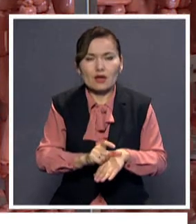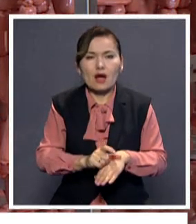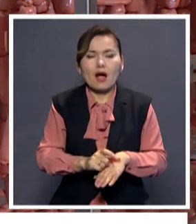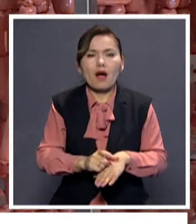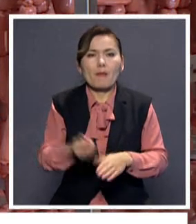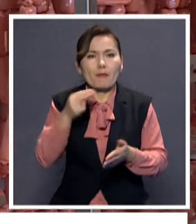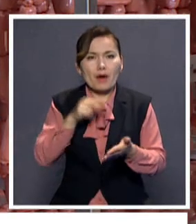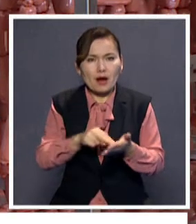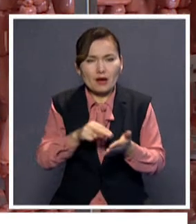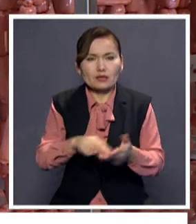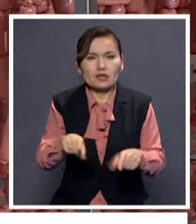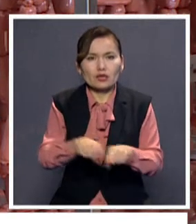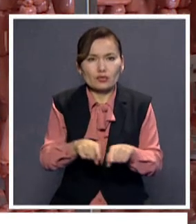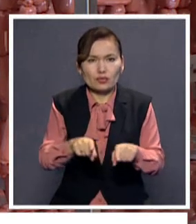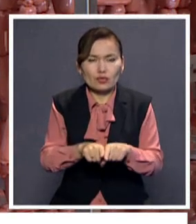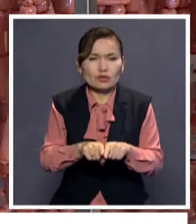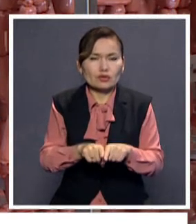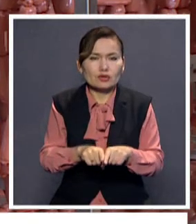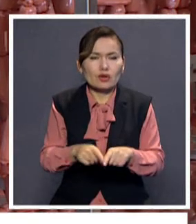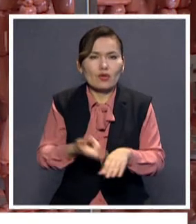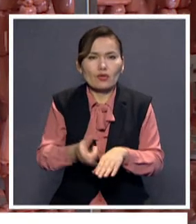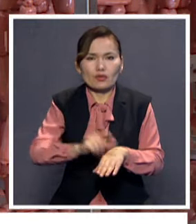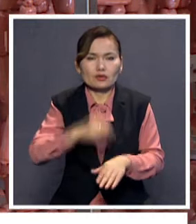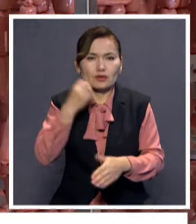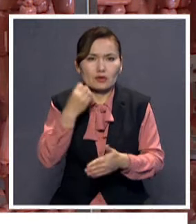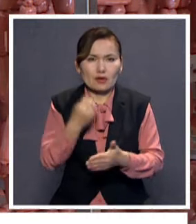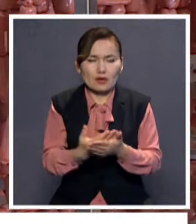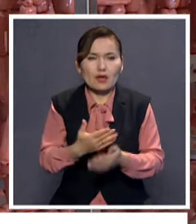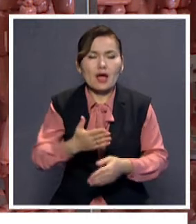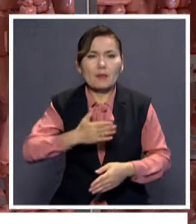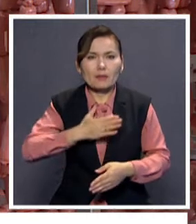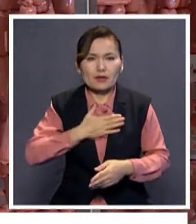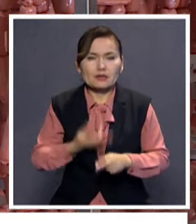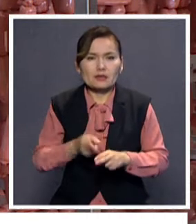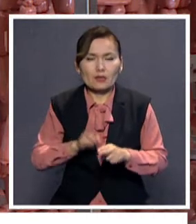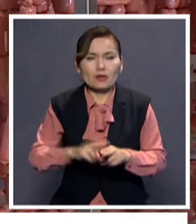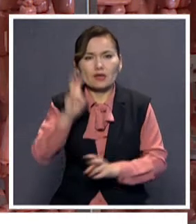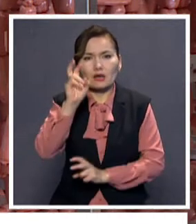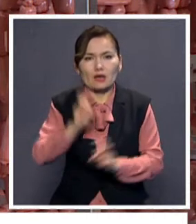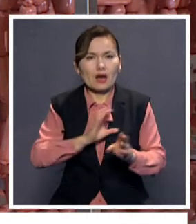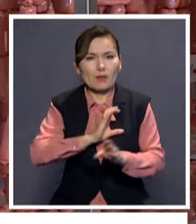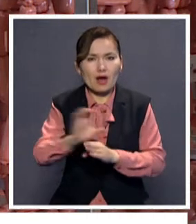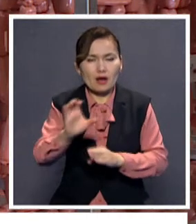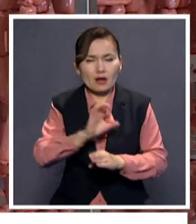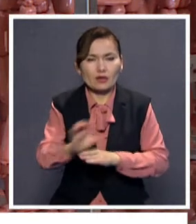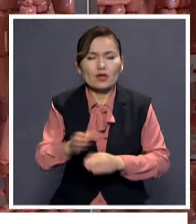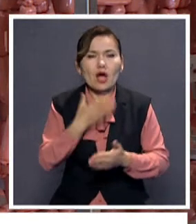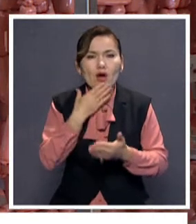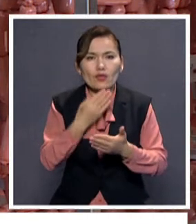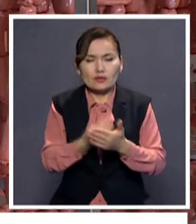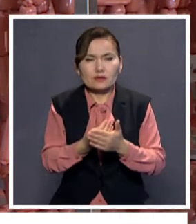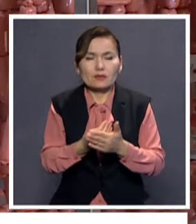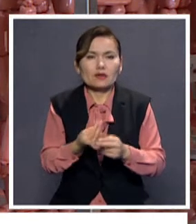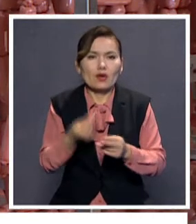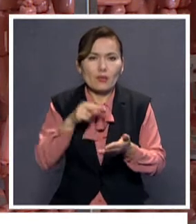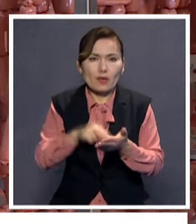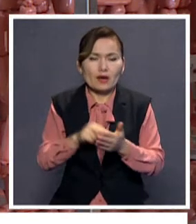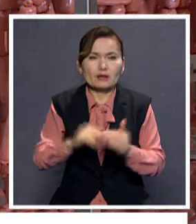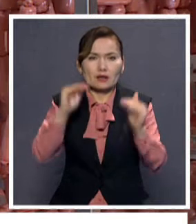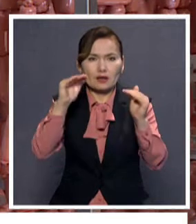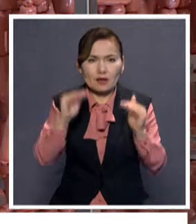да оның жоғары болады. Егер біз производительность арттырып, өзіндік құнын төмендетсек,